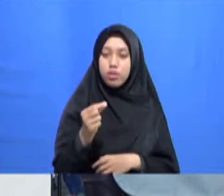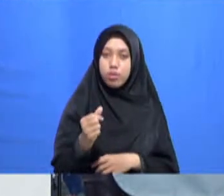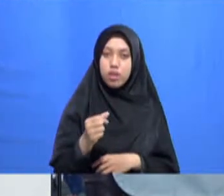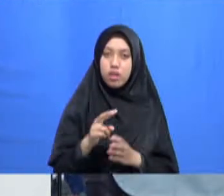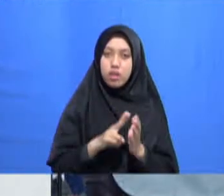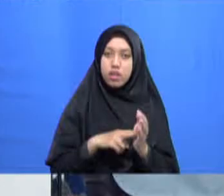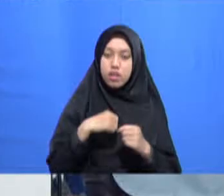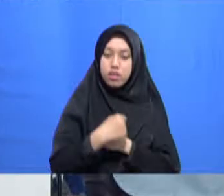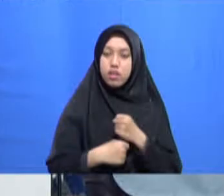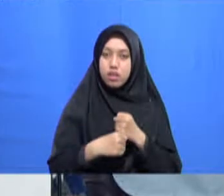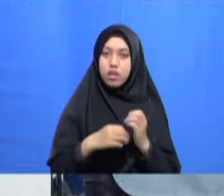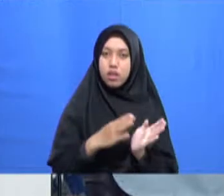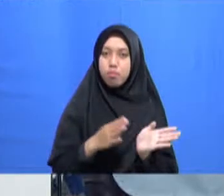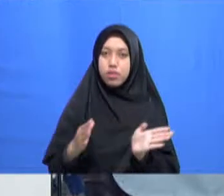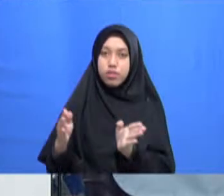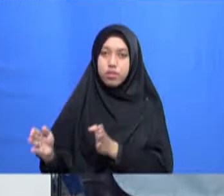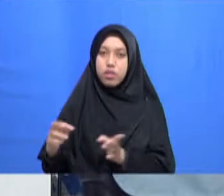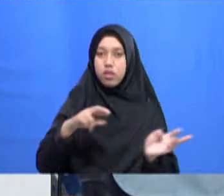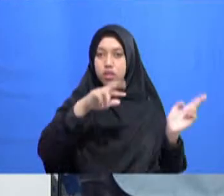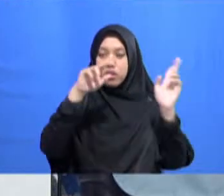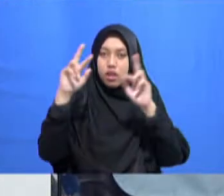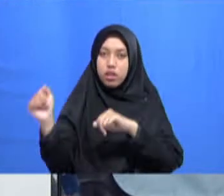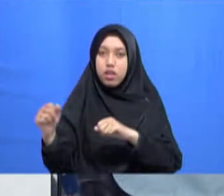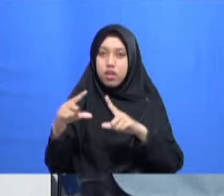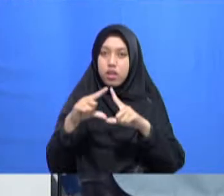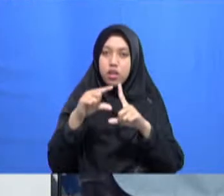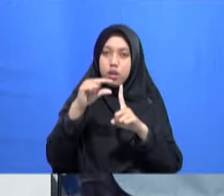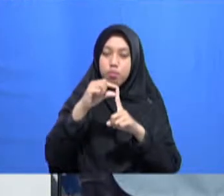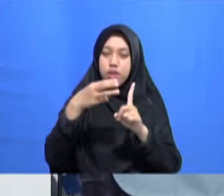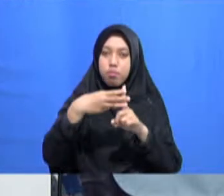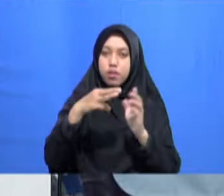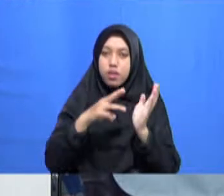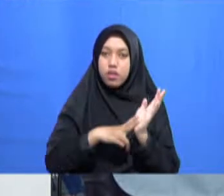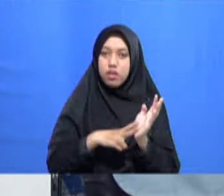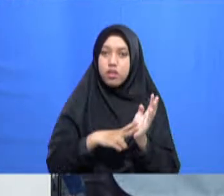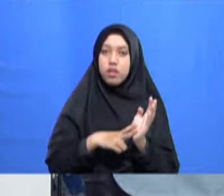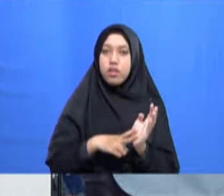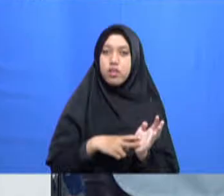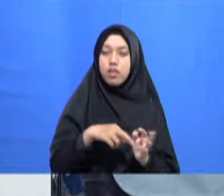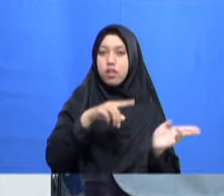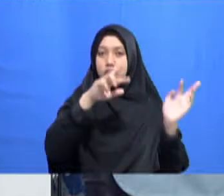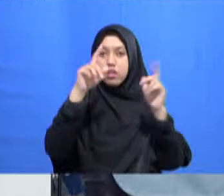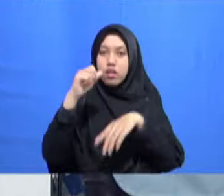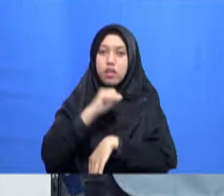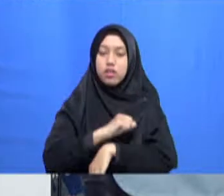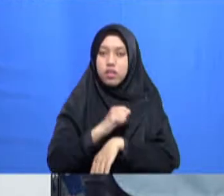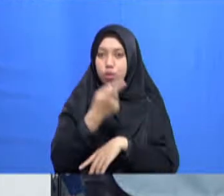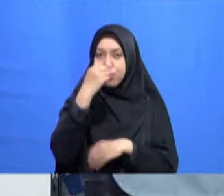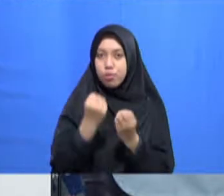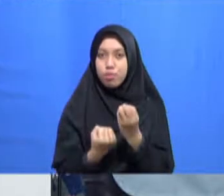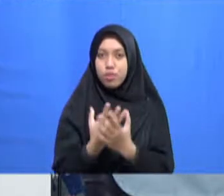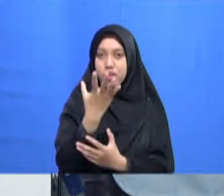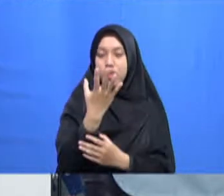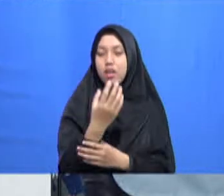2 penyusunan rancangan APBN berpedoman pada rencana kerja mewujudkan tercapainya tujuan